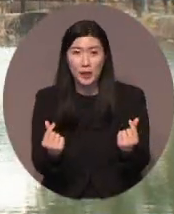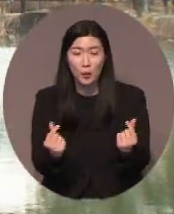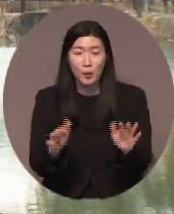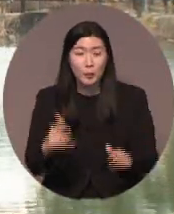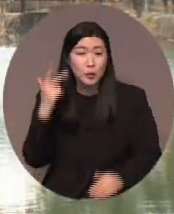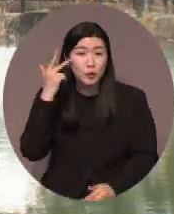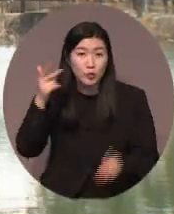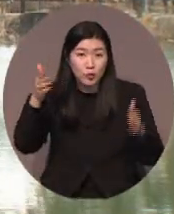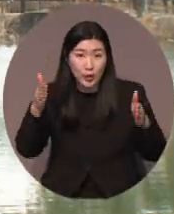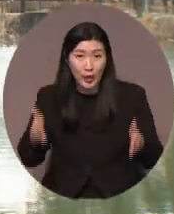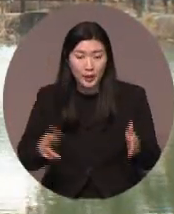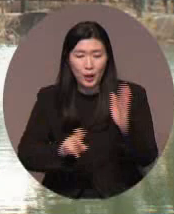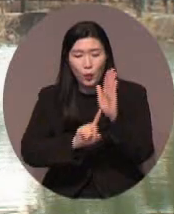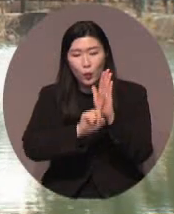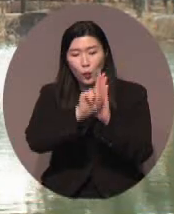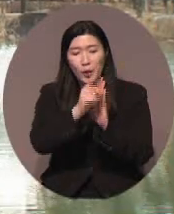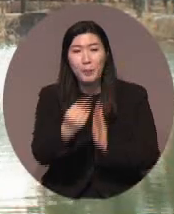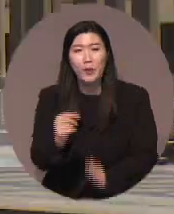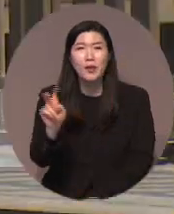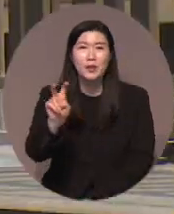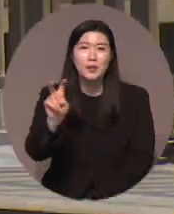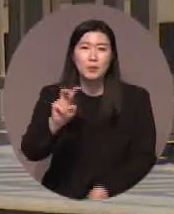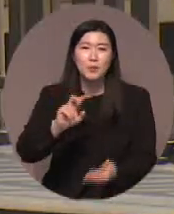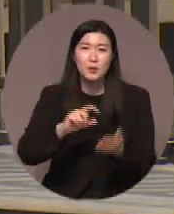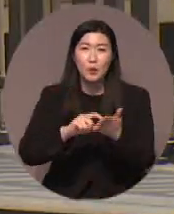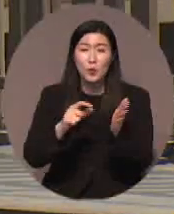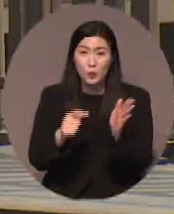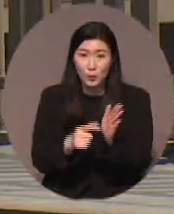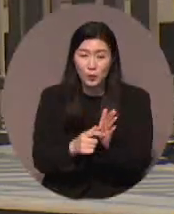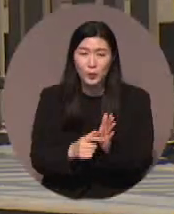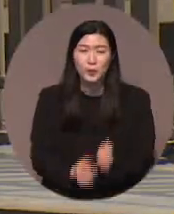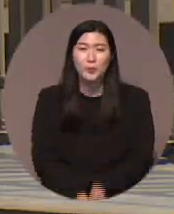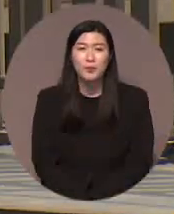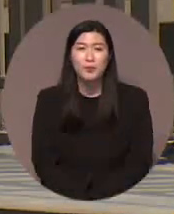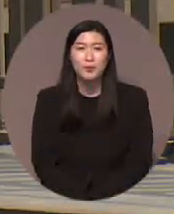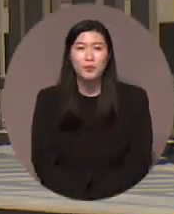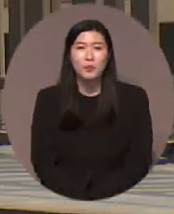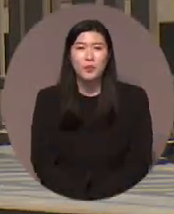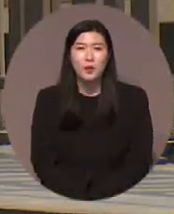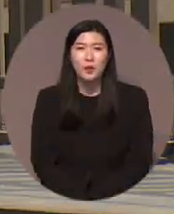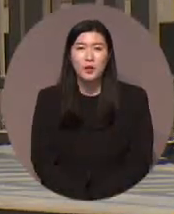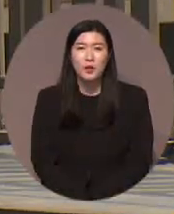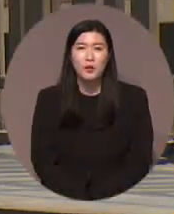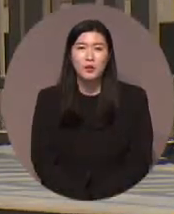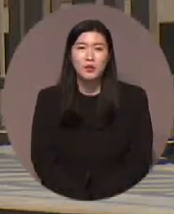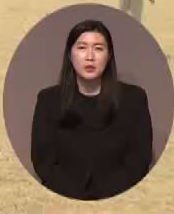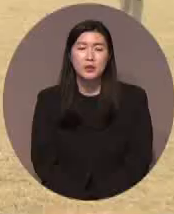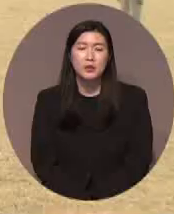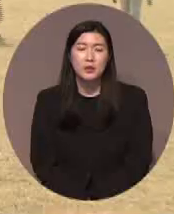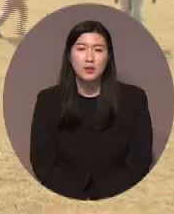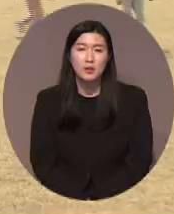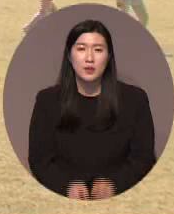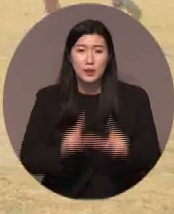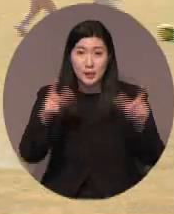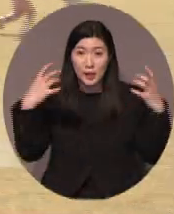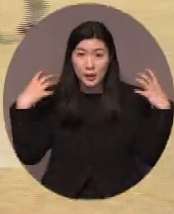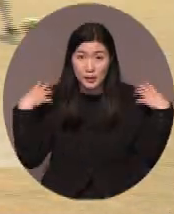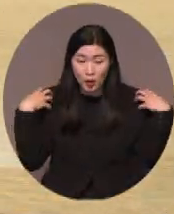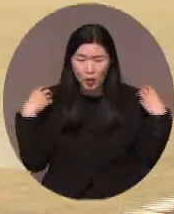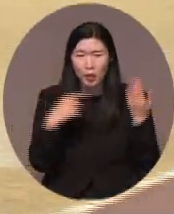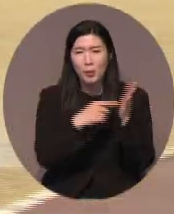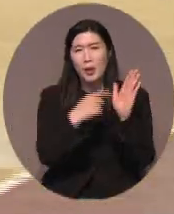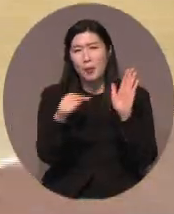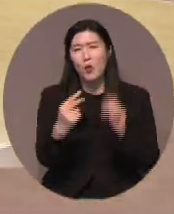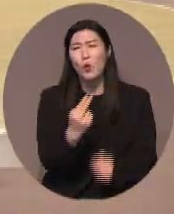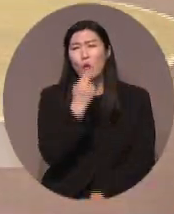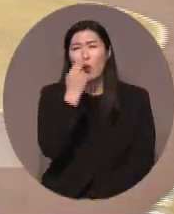주 내내 한낮 기온이 20도 가까이 오르며 완연한 봄 날씨가 이어지겠습니다. 기상청은 다만 대기질은